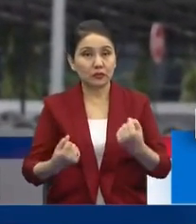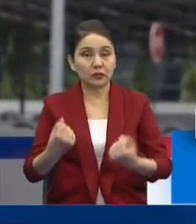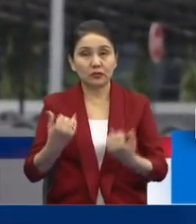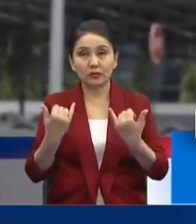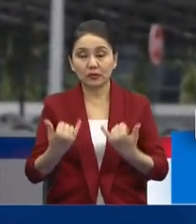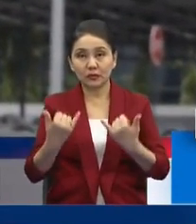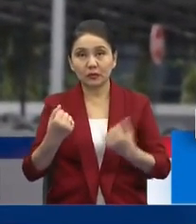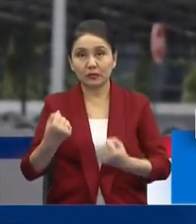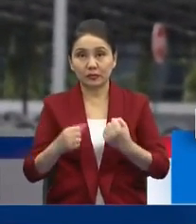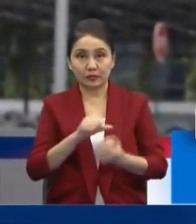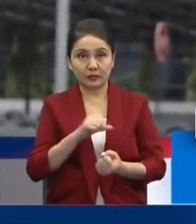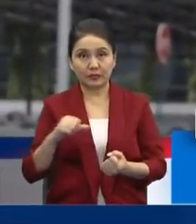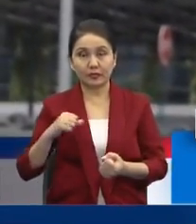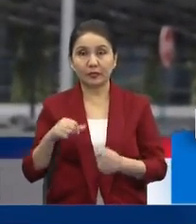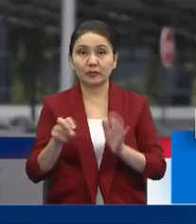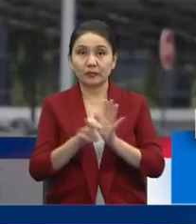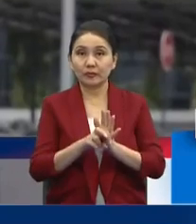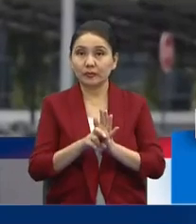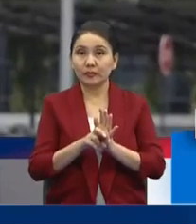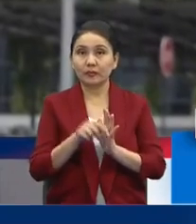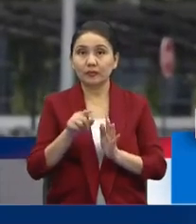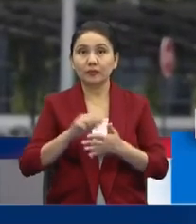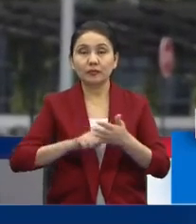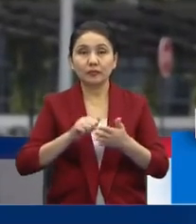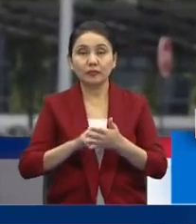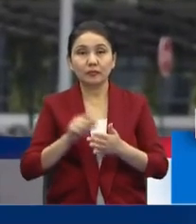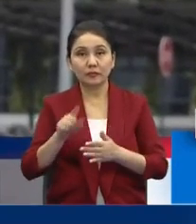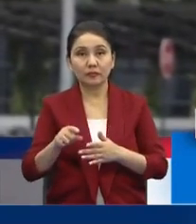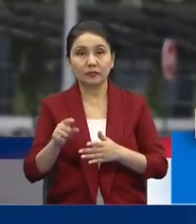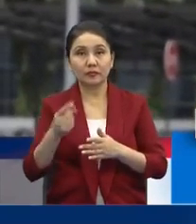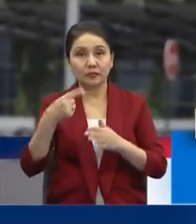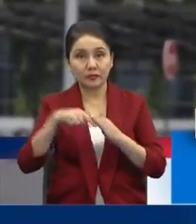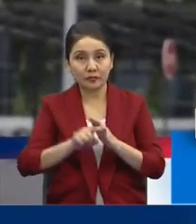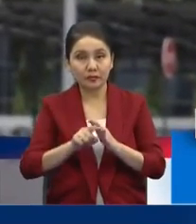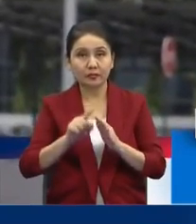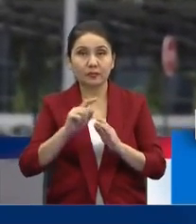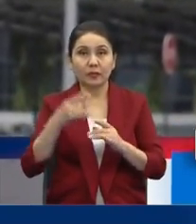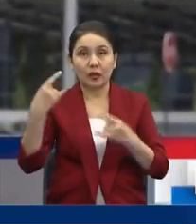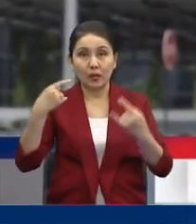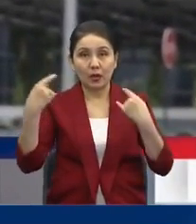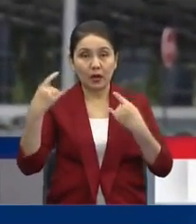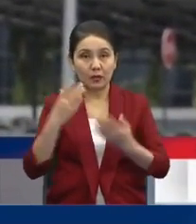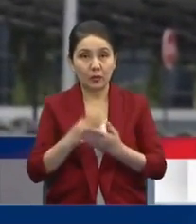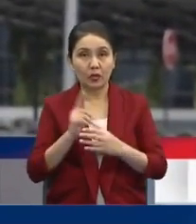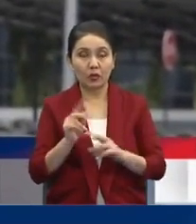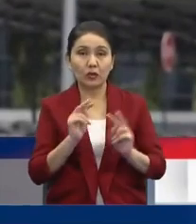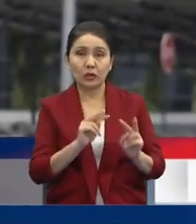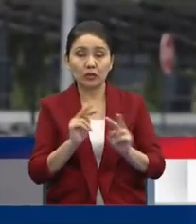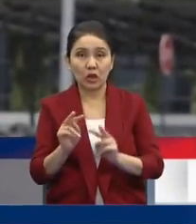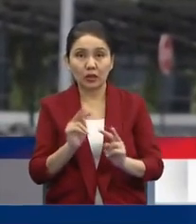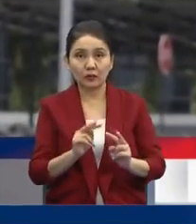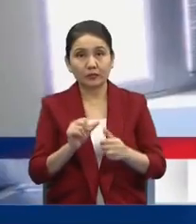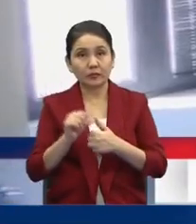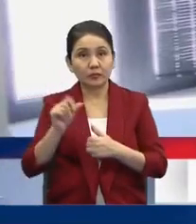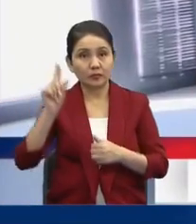endi haydovchi o'zi mashinani minadida, sababi u mashinada tashqi tomondan, ichki tomondan ham kameralar o'rnatilgan, uni nazorati tepadagi bitta